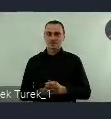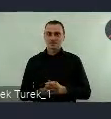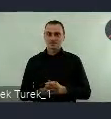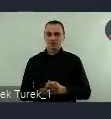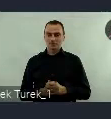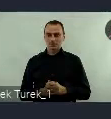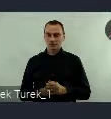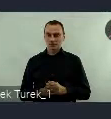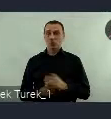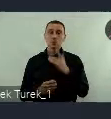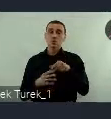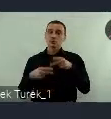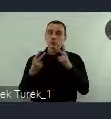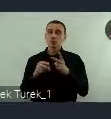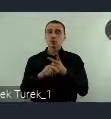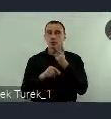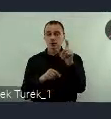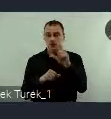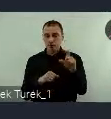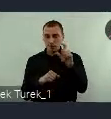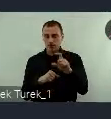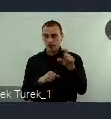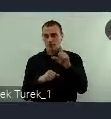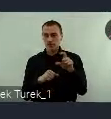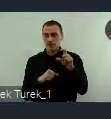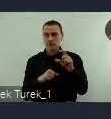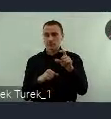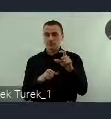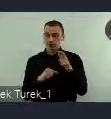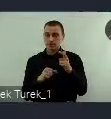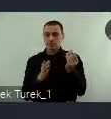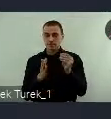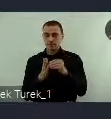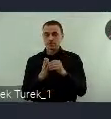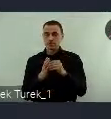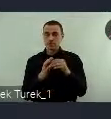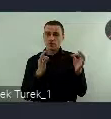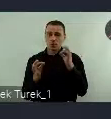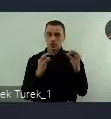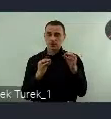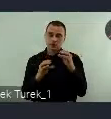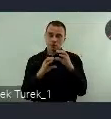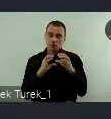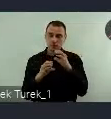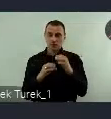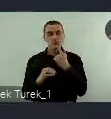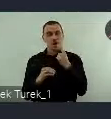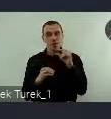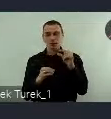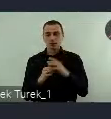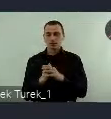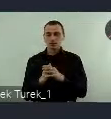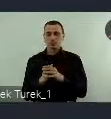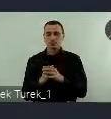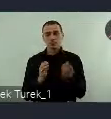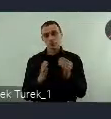przydałby się webinarium o dostępności cyfrowej trochę było mało tutaj jest no to może przydałoby się prostu